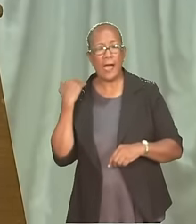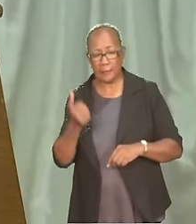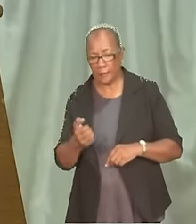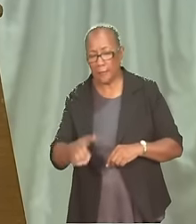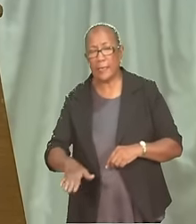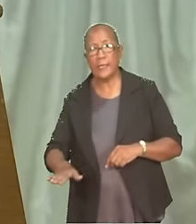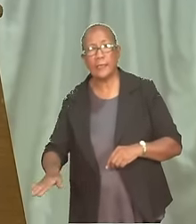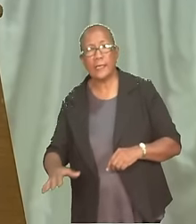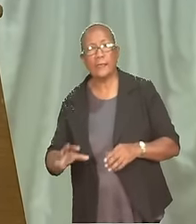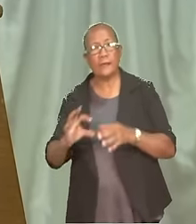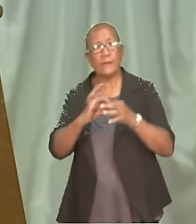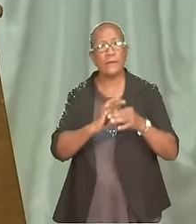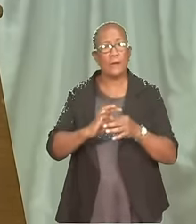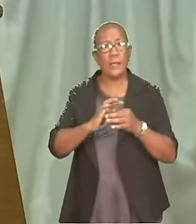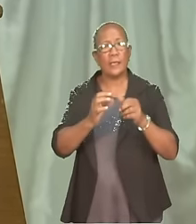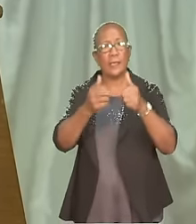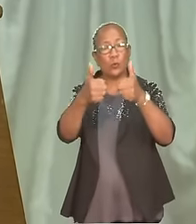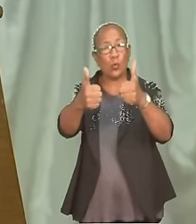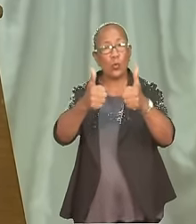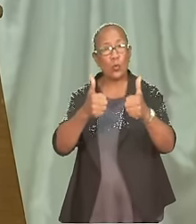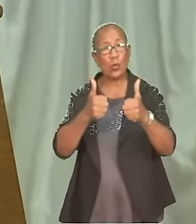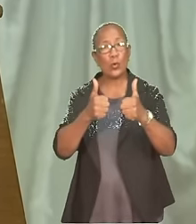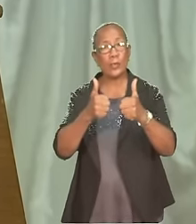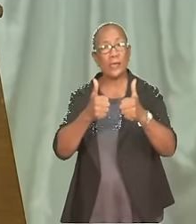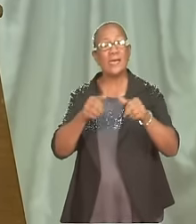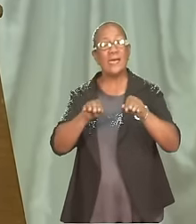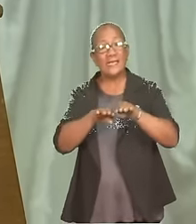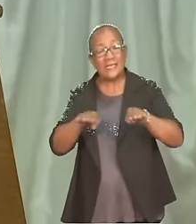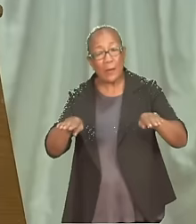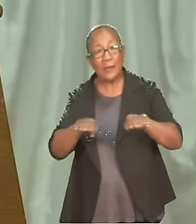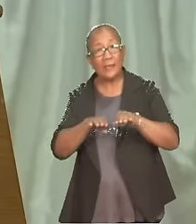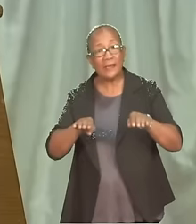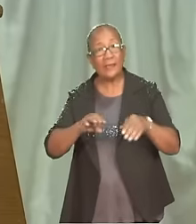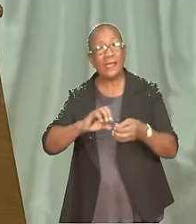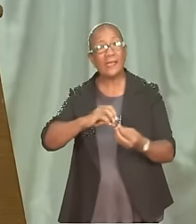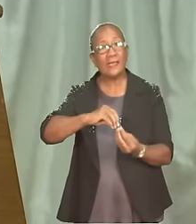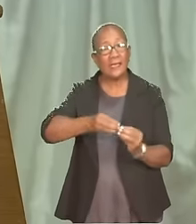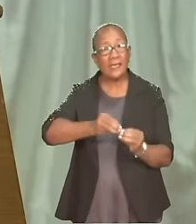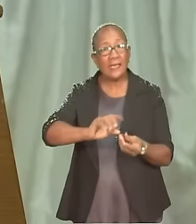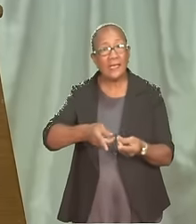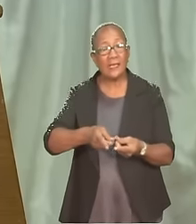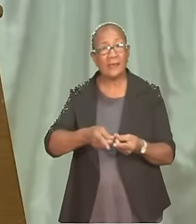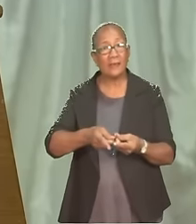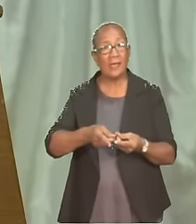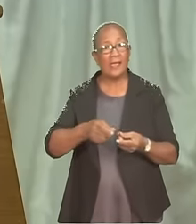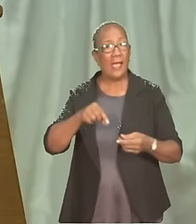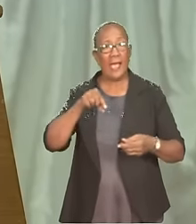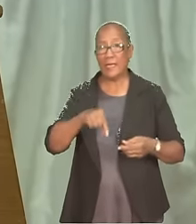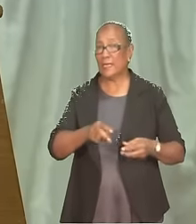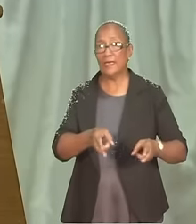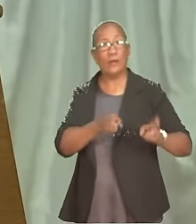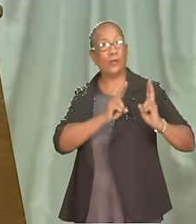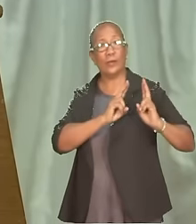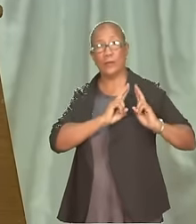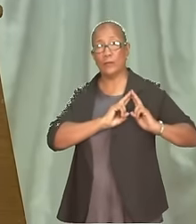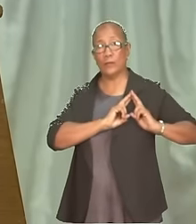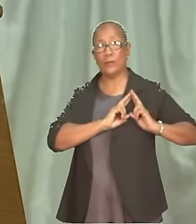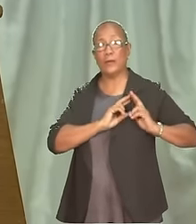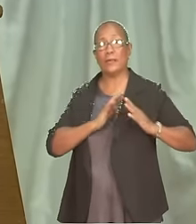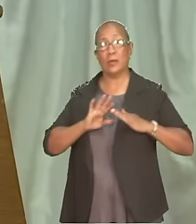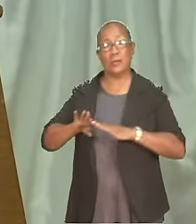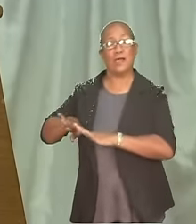ons gaan komen. Dat een goed land ontwikkelen, stabiliteit creëren. En niet die verantwoordelijkheid van ons